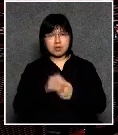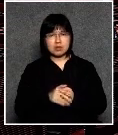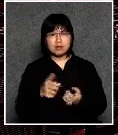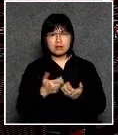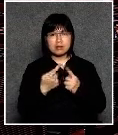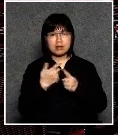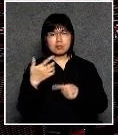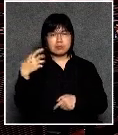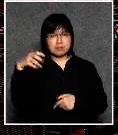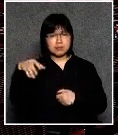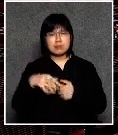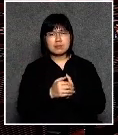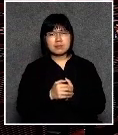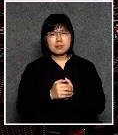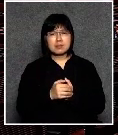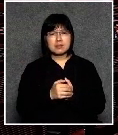主席。